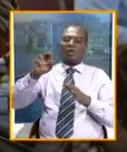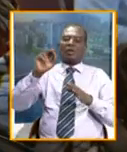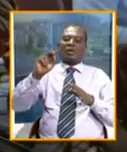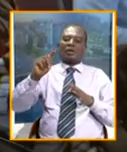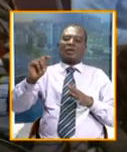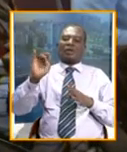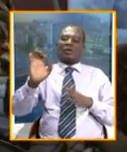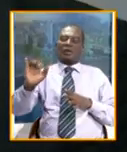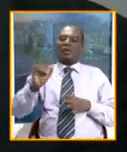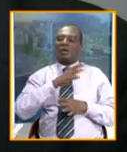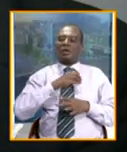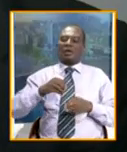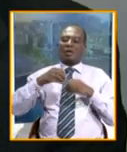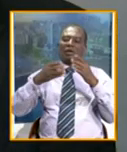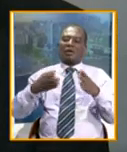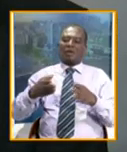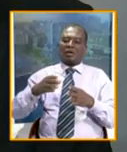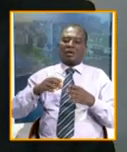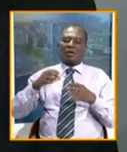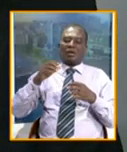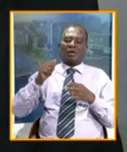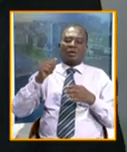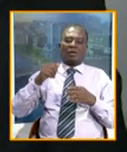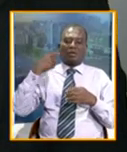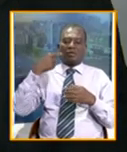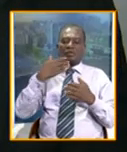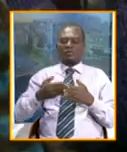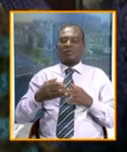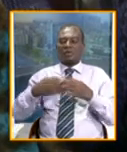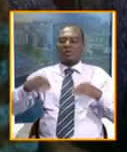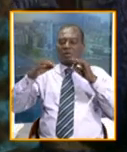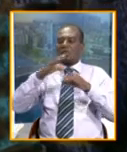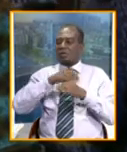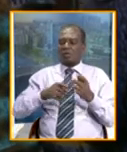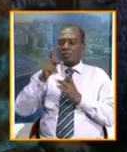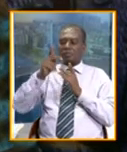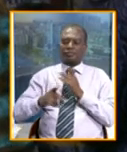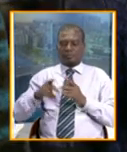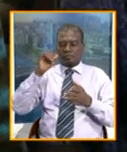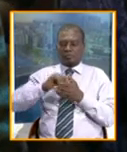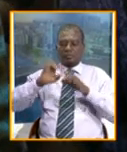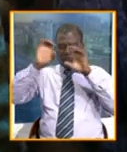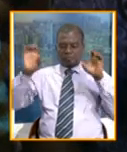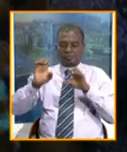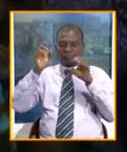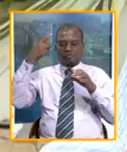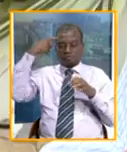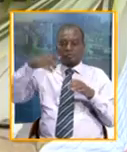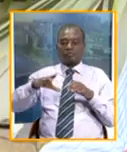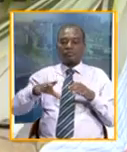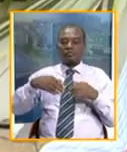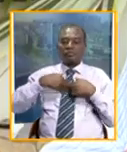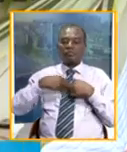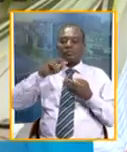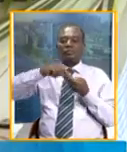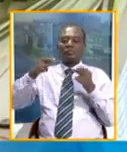et le recours à l'ANARE Côte d'Ivoire constituent l'essentiel du programme de cette édition. Pour retrouver les numéros perdus,